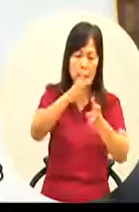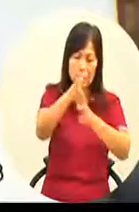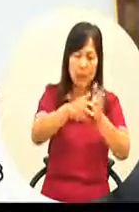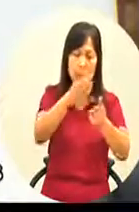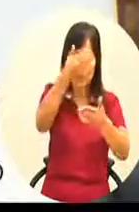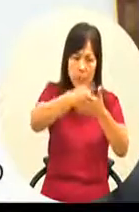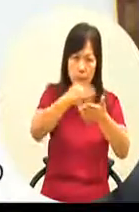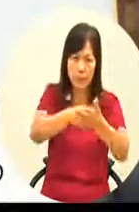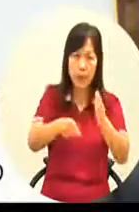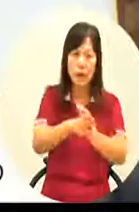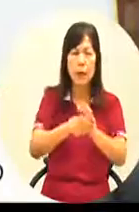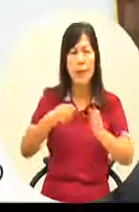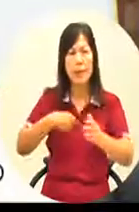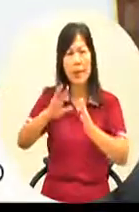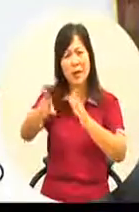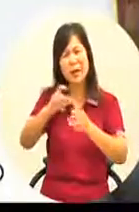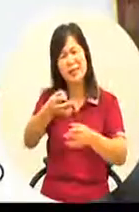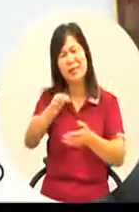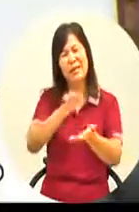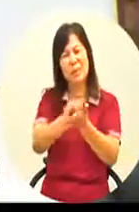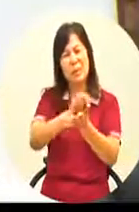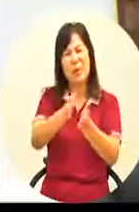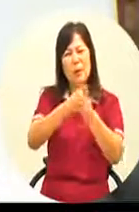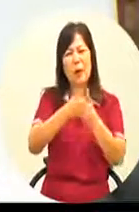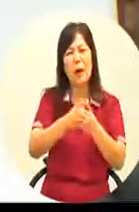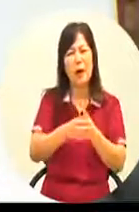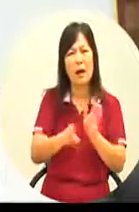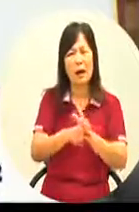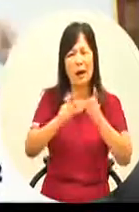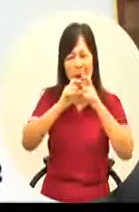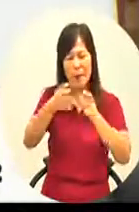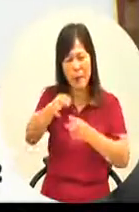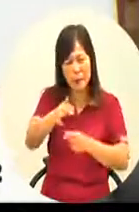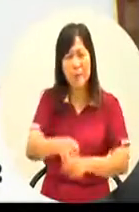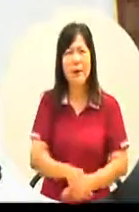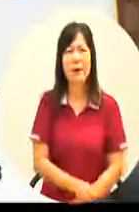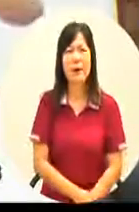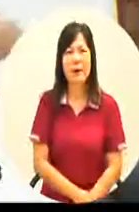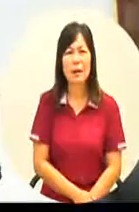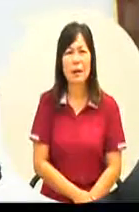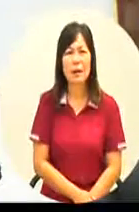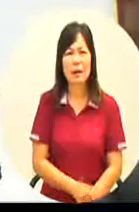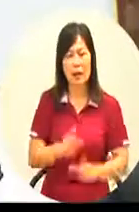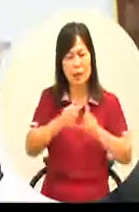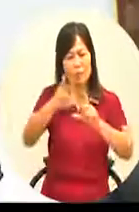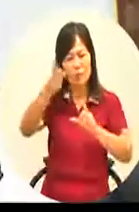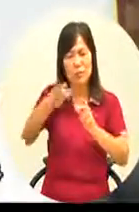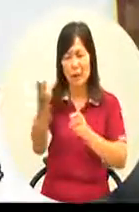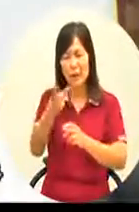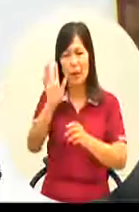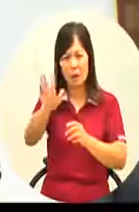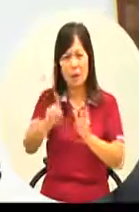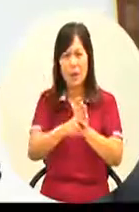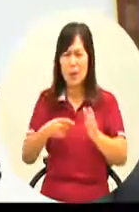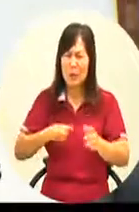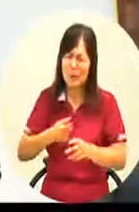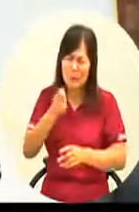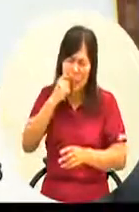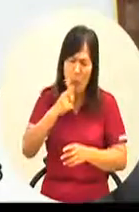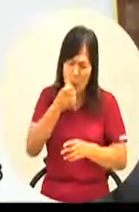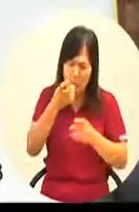议员回答我说：“啊，你那拢爱钱尔，爱回馈金尔。来，两个区长都在这里，我们真的爱回馈金